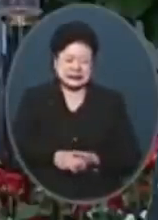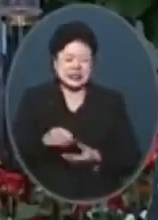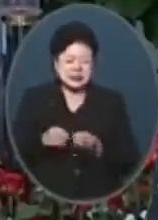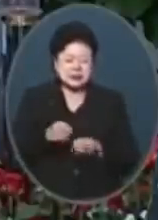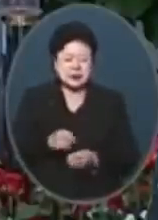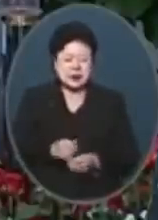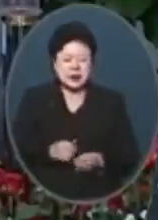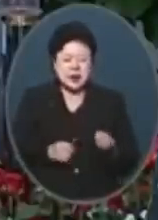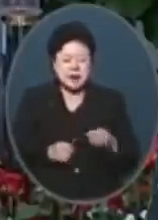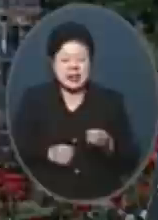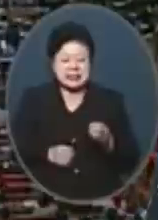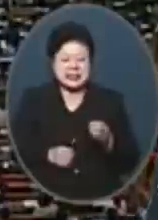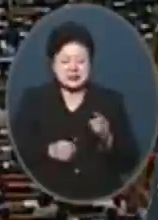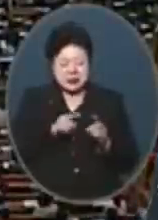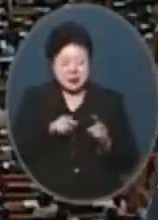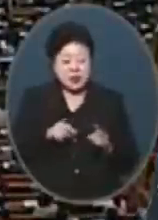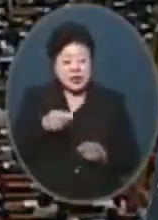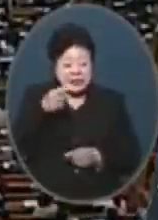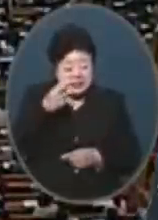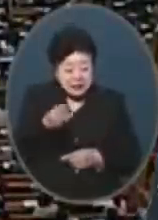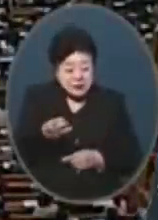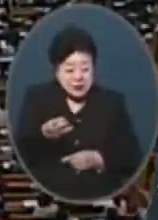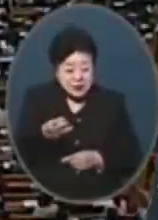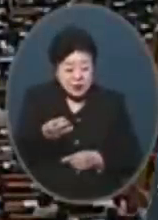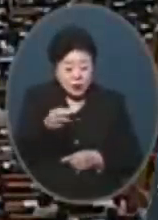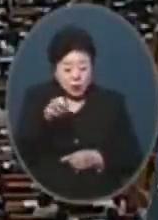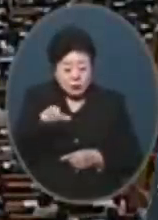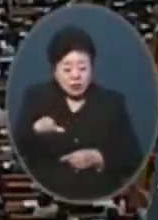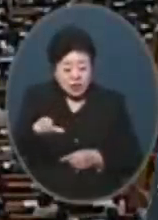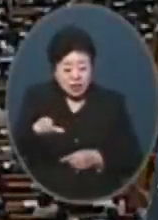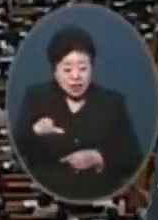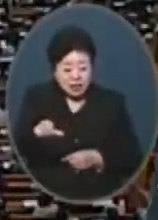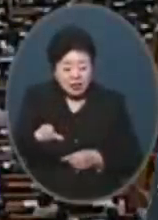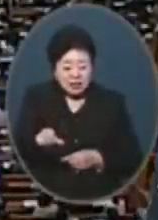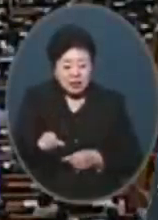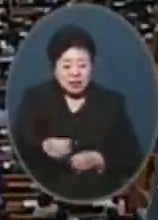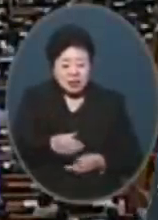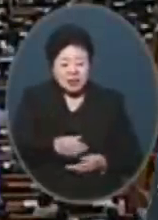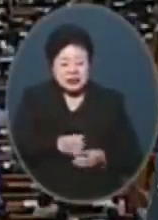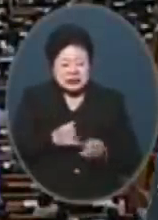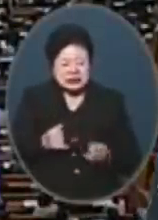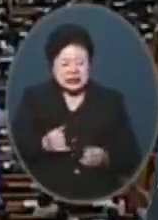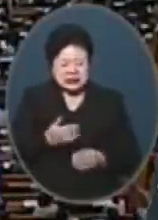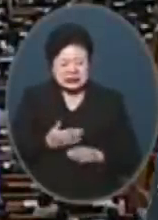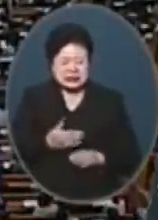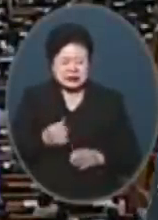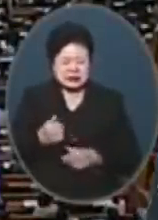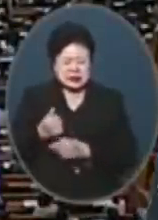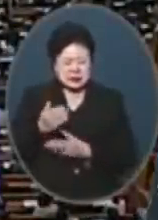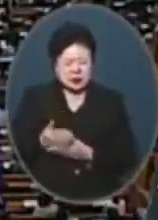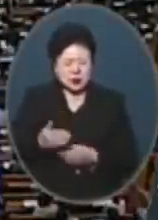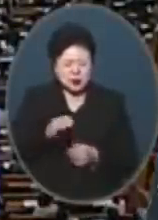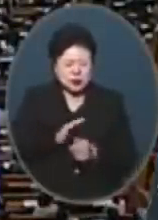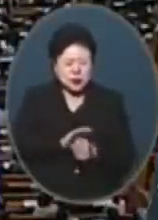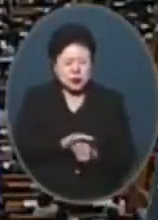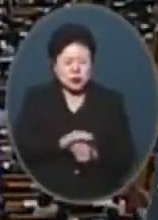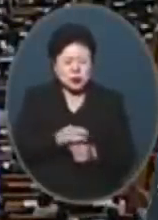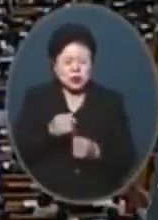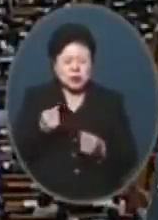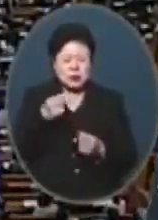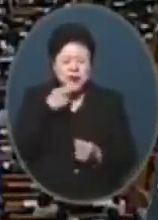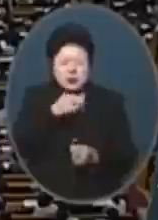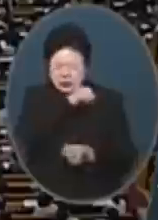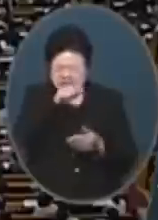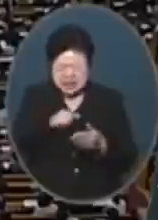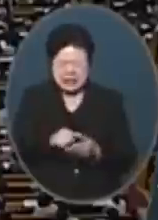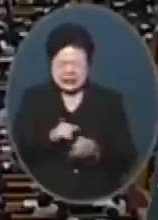시편 146편 3절로 5절엔 귀인들을 의지하지 말며 도울 힘이 없는 인생도